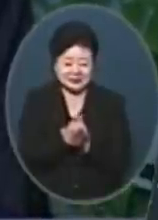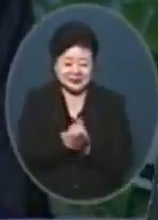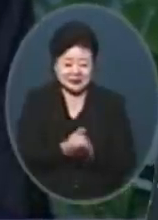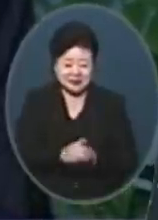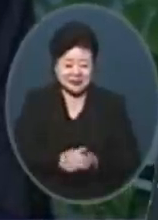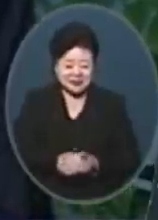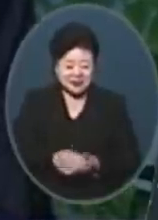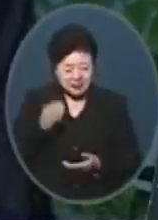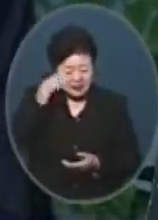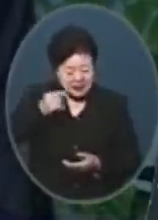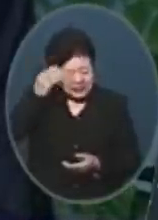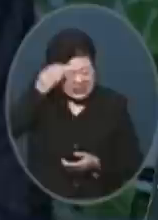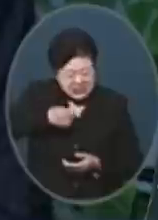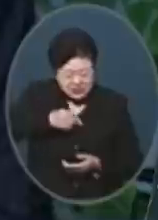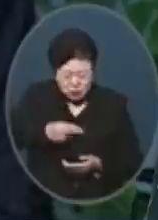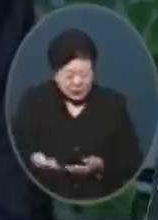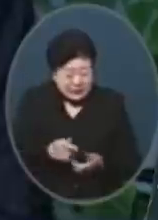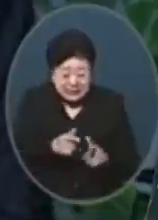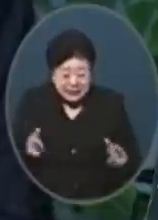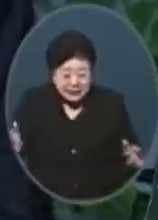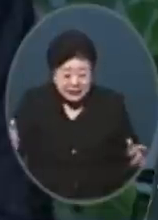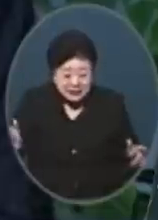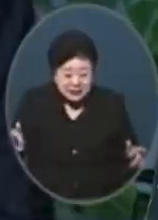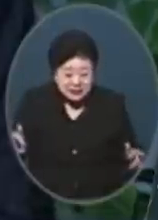잉크가 안 쏟아지는